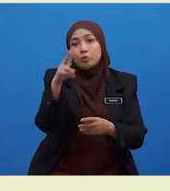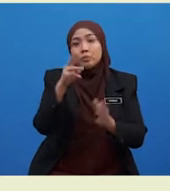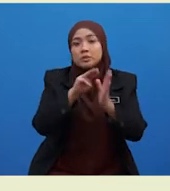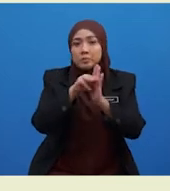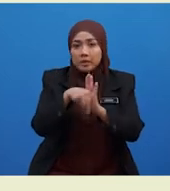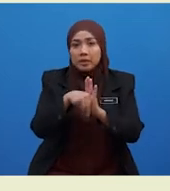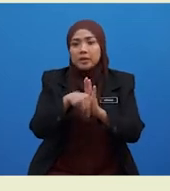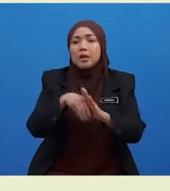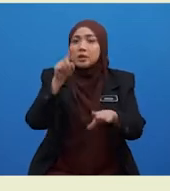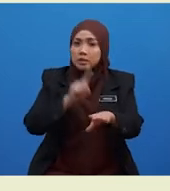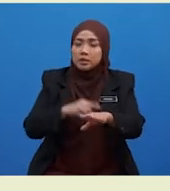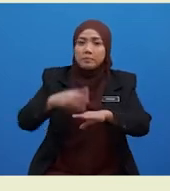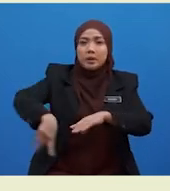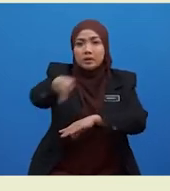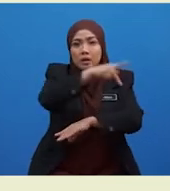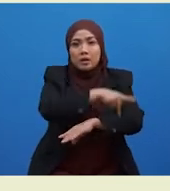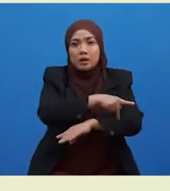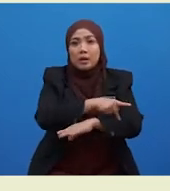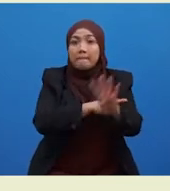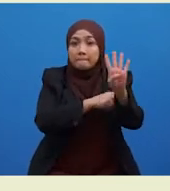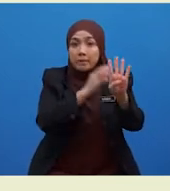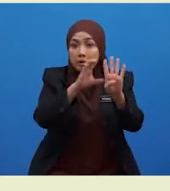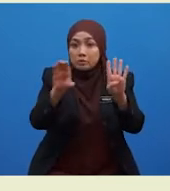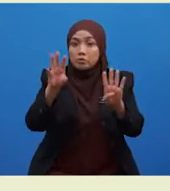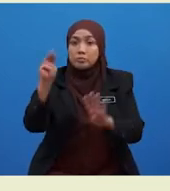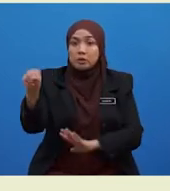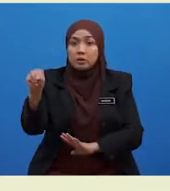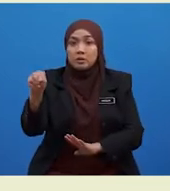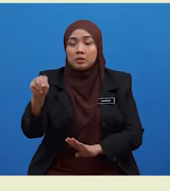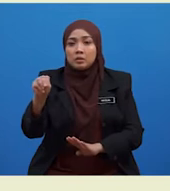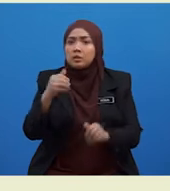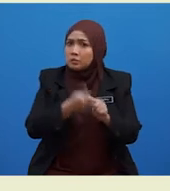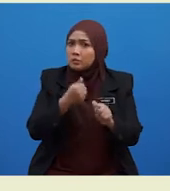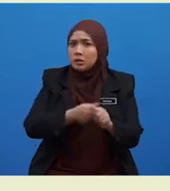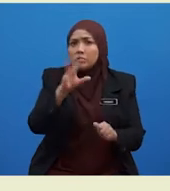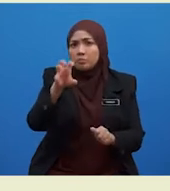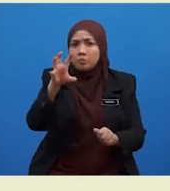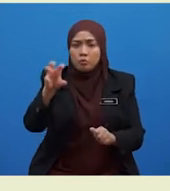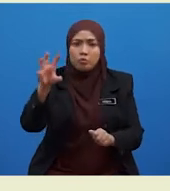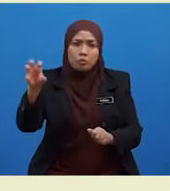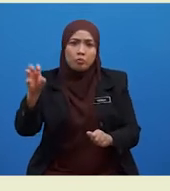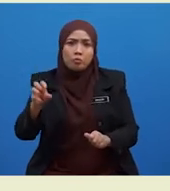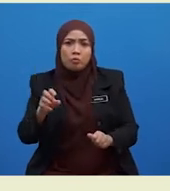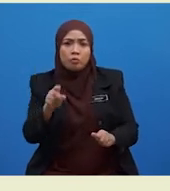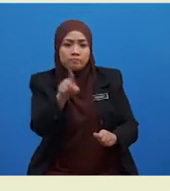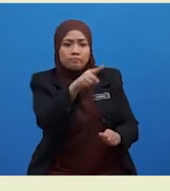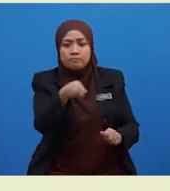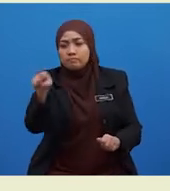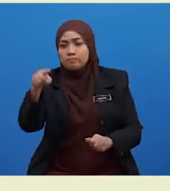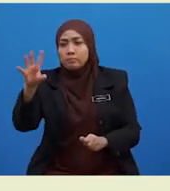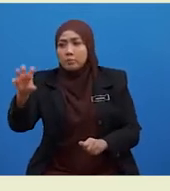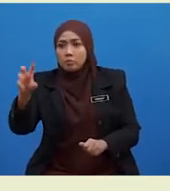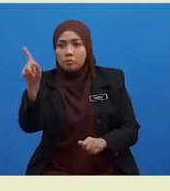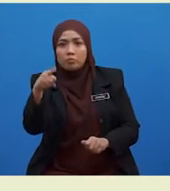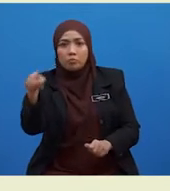dalam balapan yang berukuran 400 meter panjang dan setiap 50 meter tandakan jarak dengan menggunakan kod.